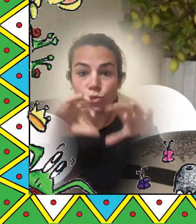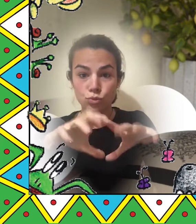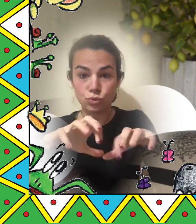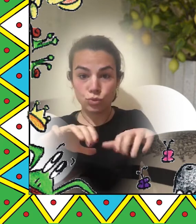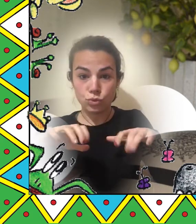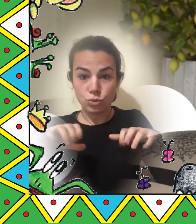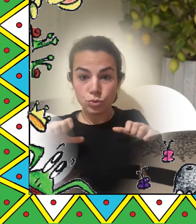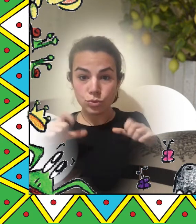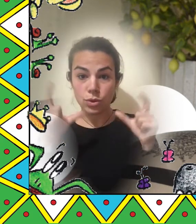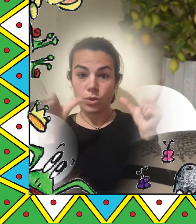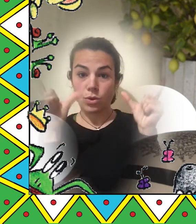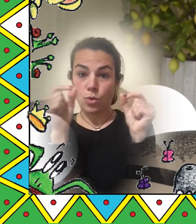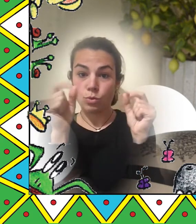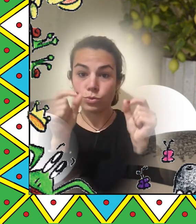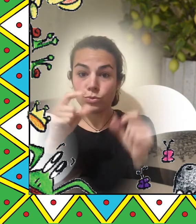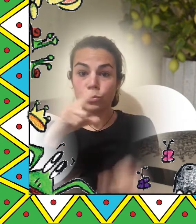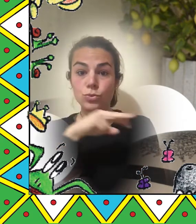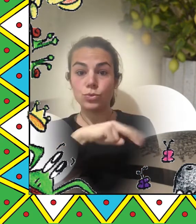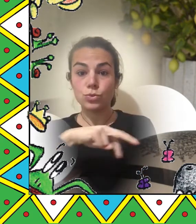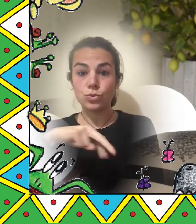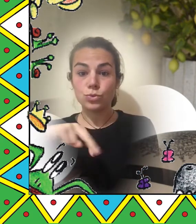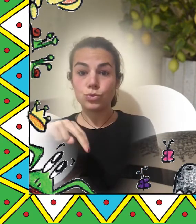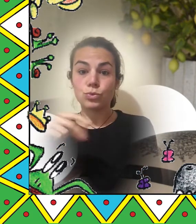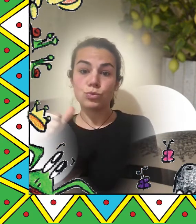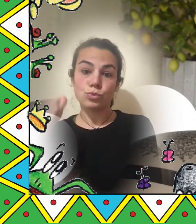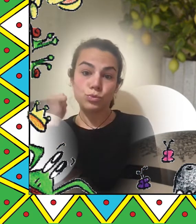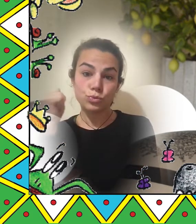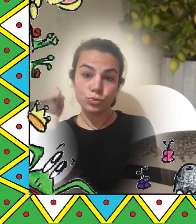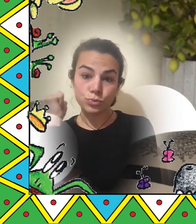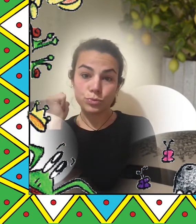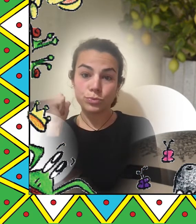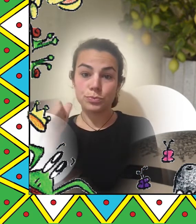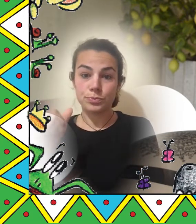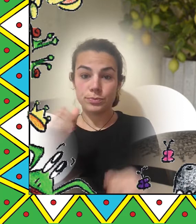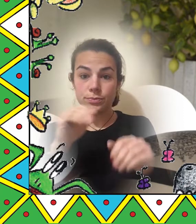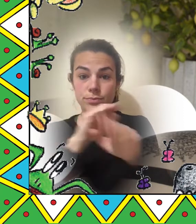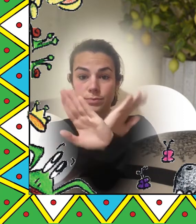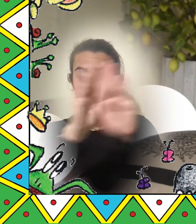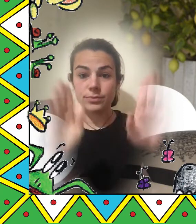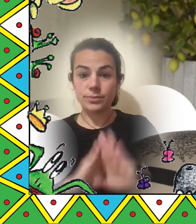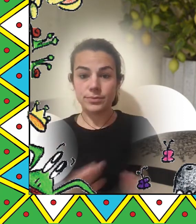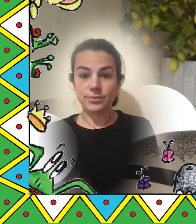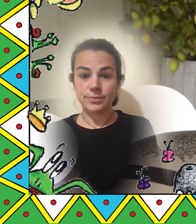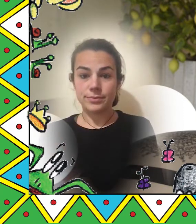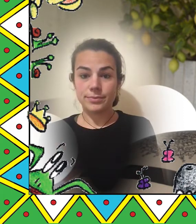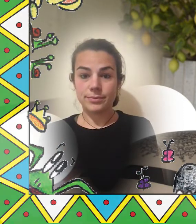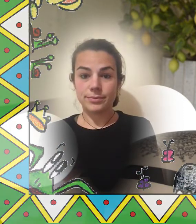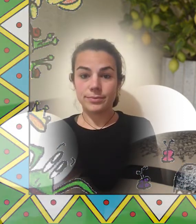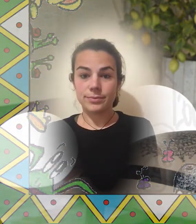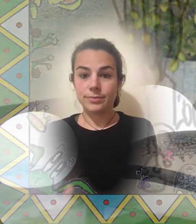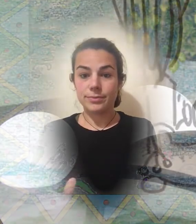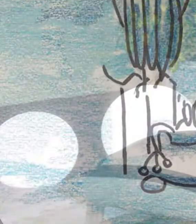són plans, camacurts, amb pinces i caminen d'esquena.